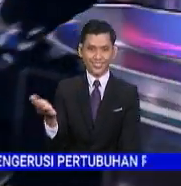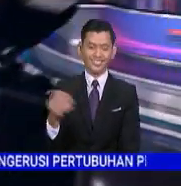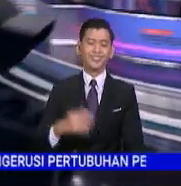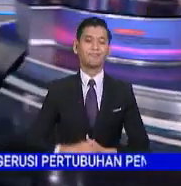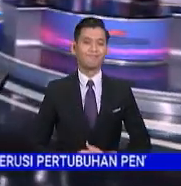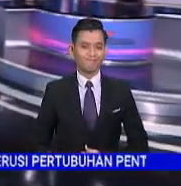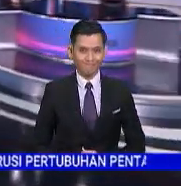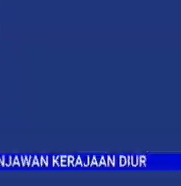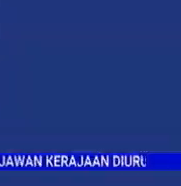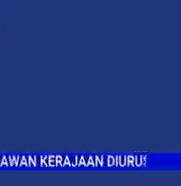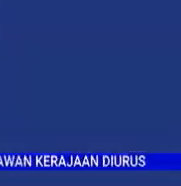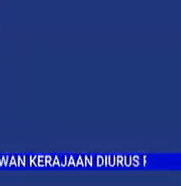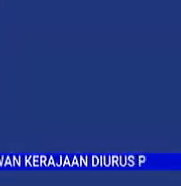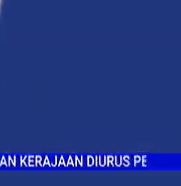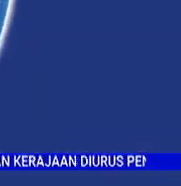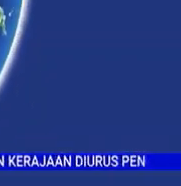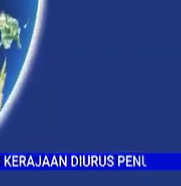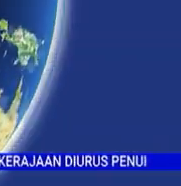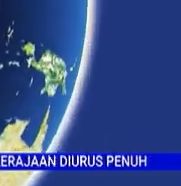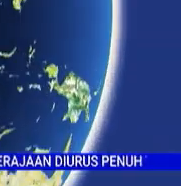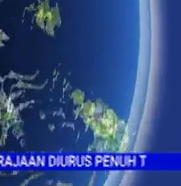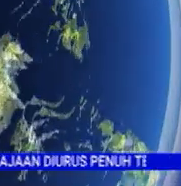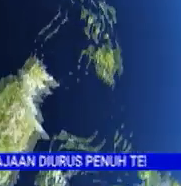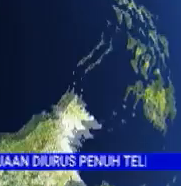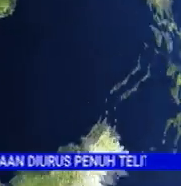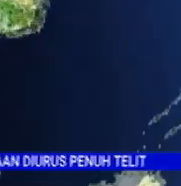seterusnya selepas ini.